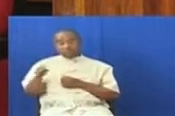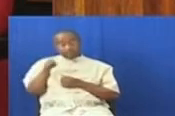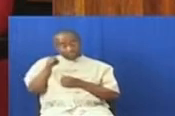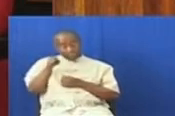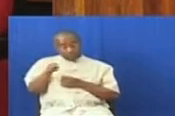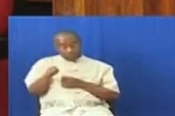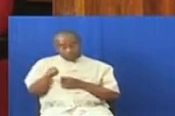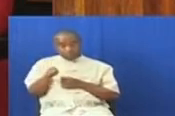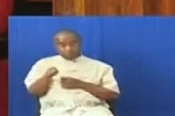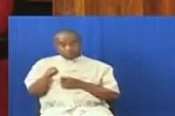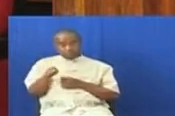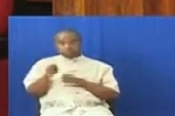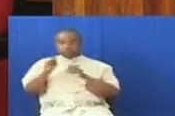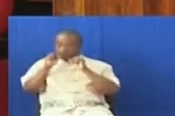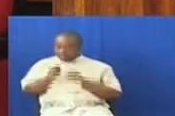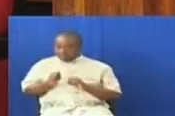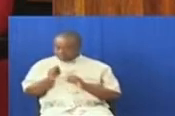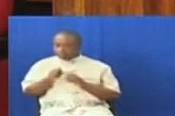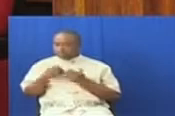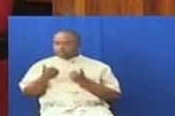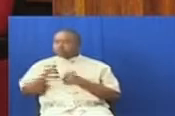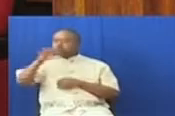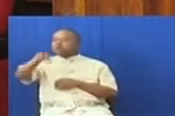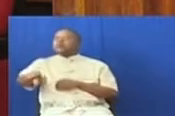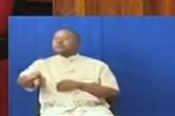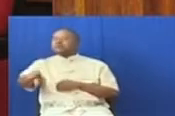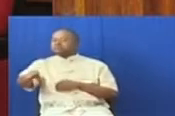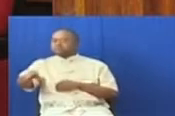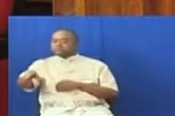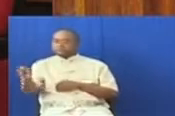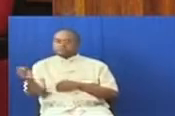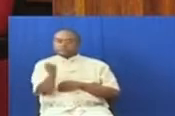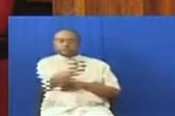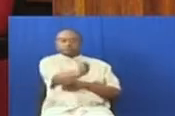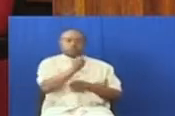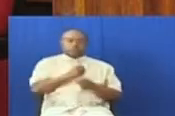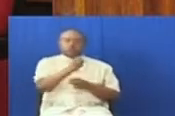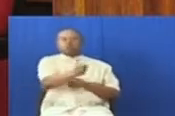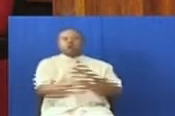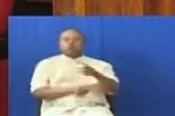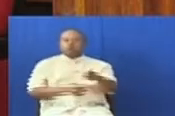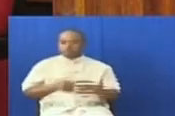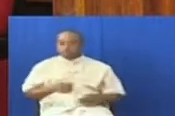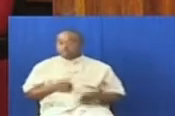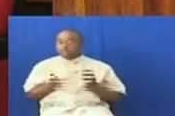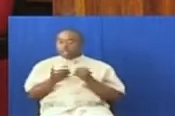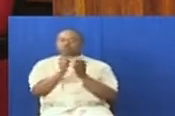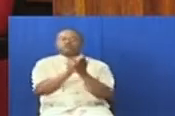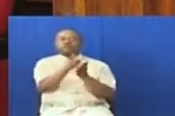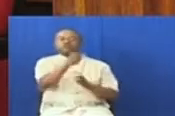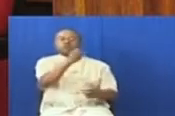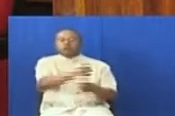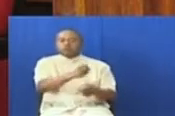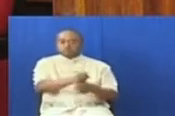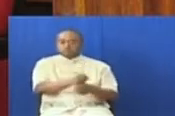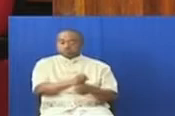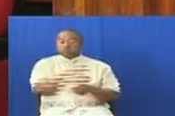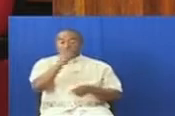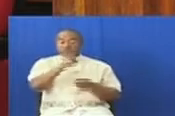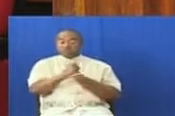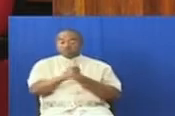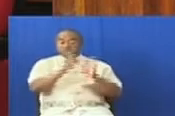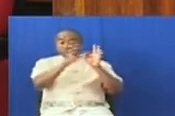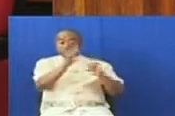wenyewe, basi na wao wachukuliwe hatua, ikiwezekana si waweze kufukuzwa kazi, waapishwe wale ambao wana uchungu wa